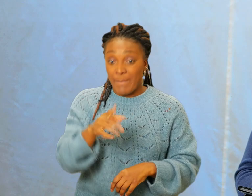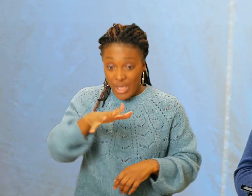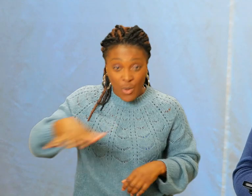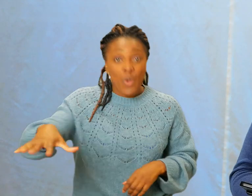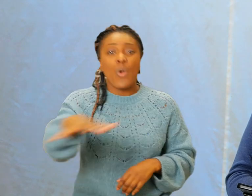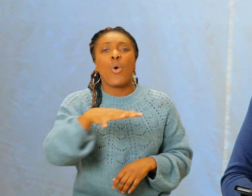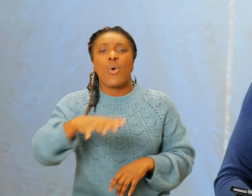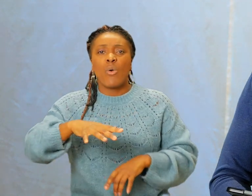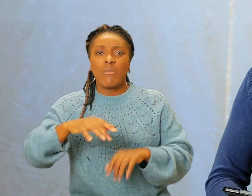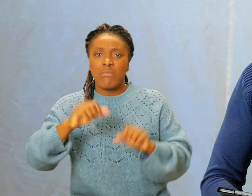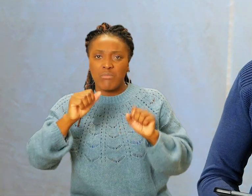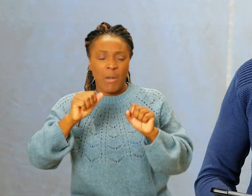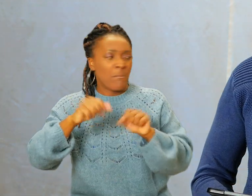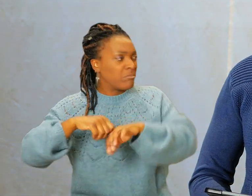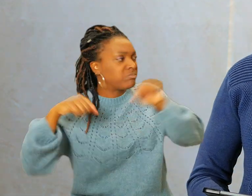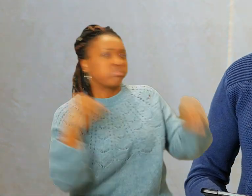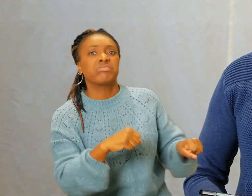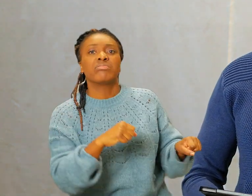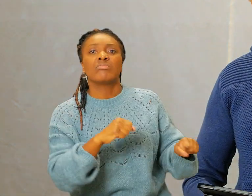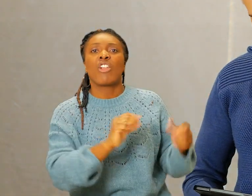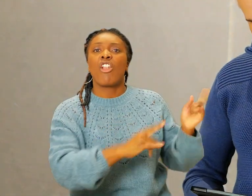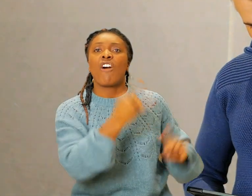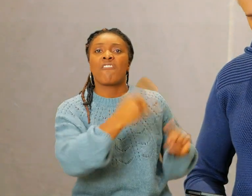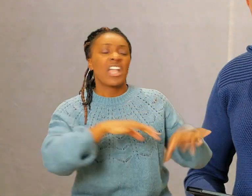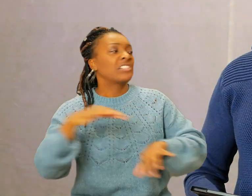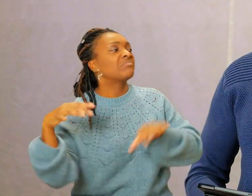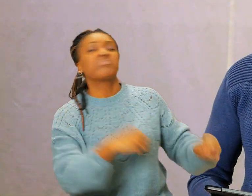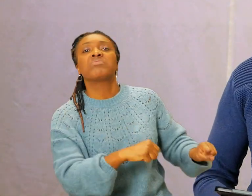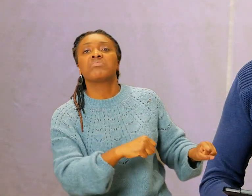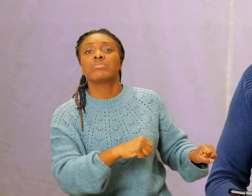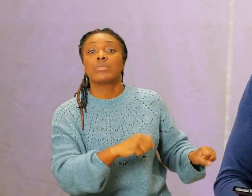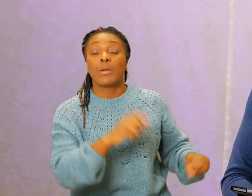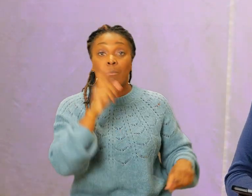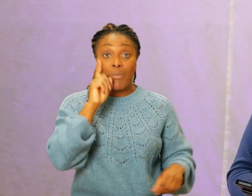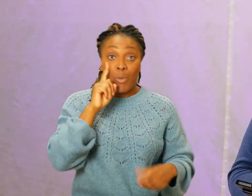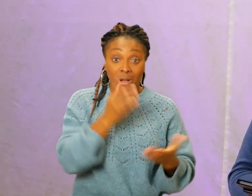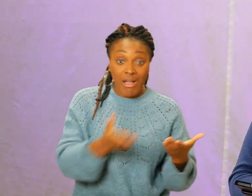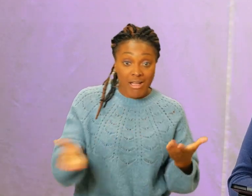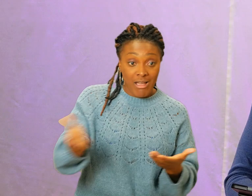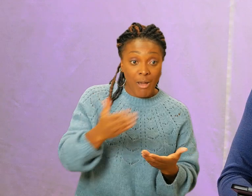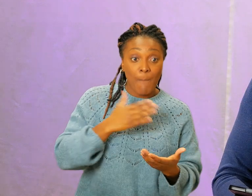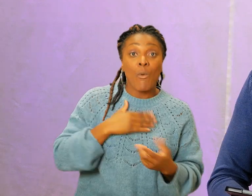l'avantage maintenant sur l'enfer. Parce que dans mon nom, quand ils vont imposer les